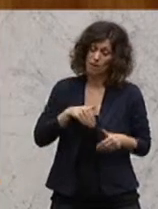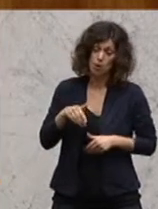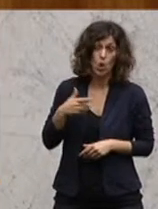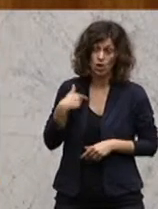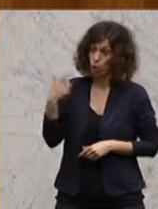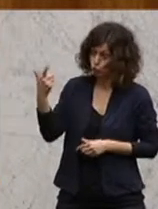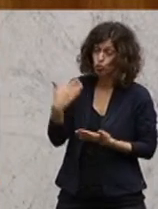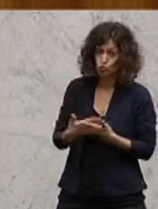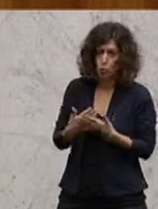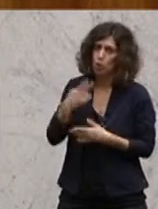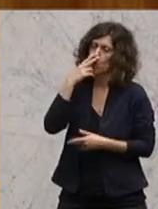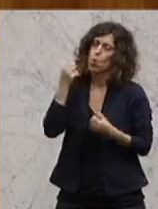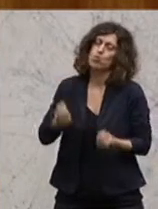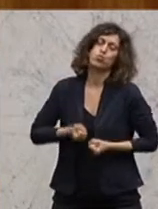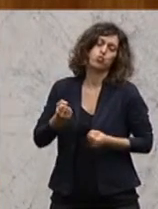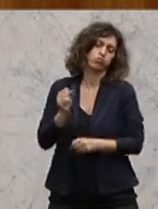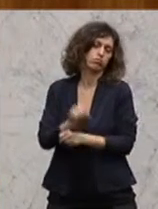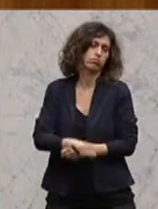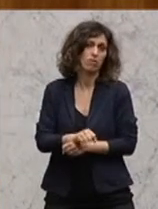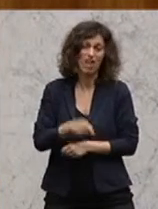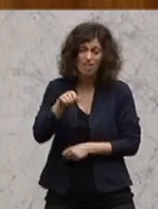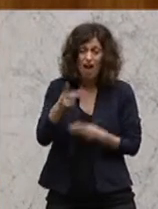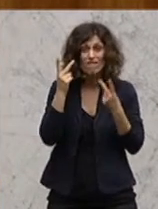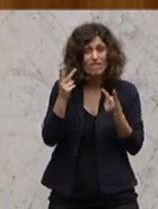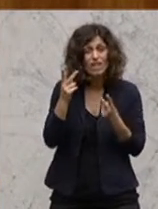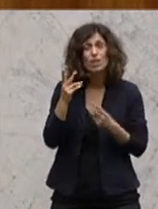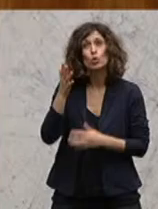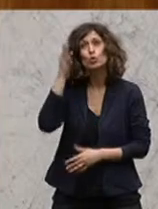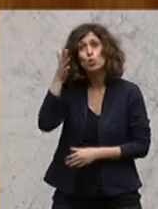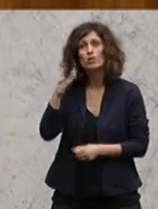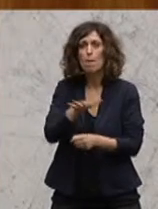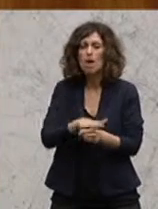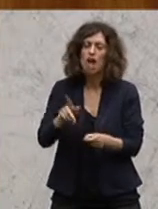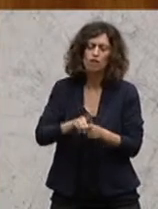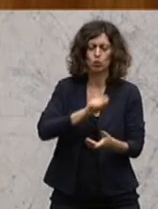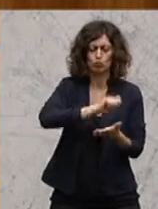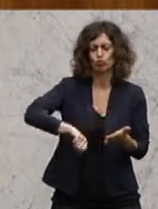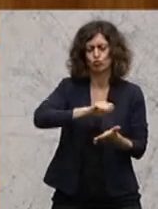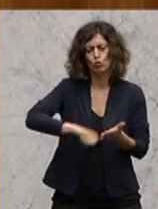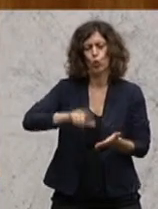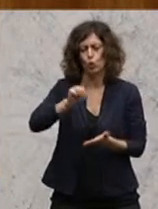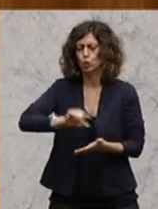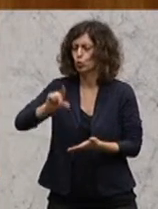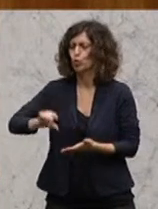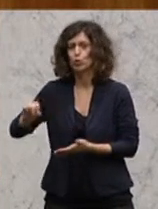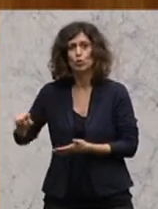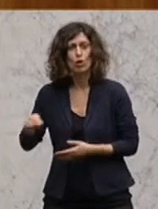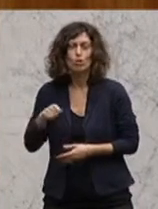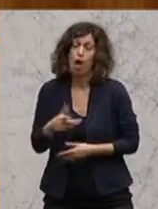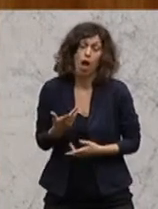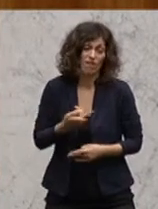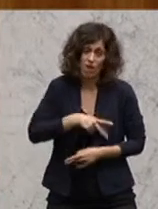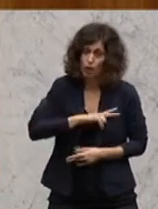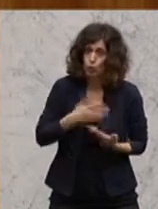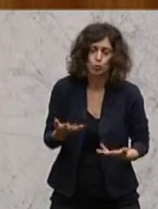grob fahrlässig, hier diesen wichtigen Zukunftsbereich so zusammenzustreichen. Es ist unverantwortlich, was